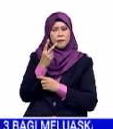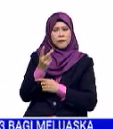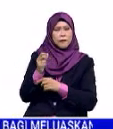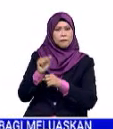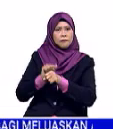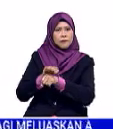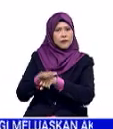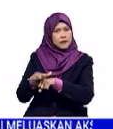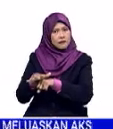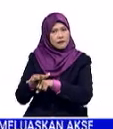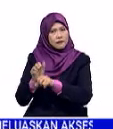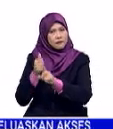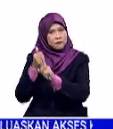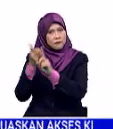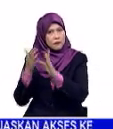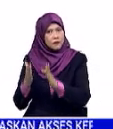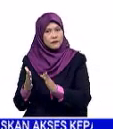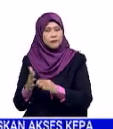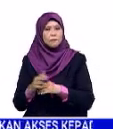of the rental.